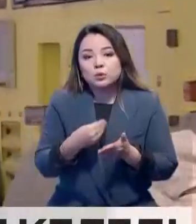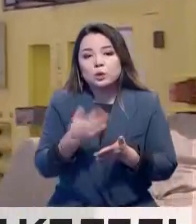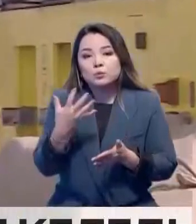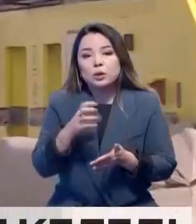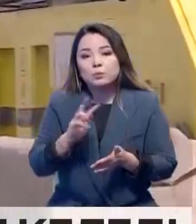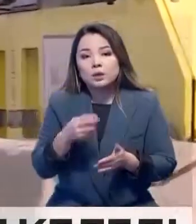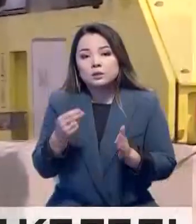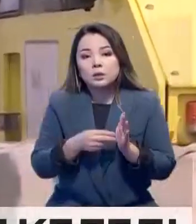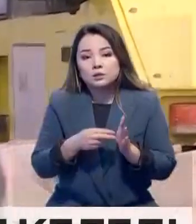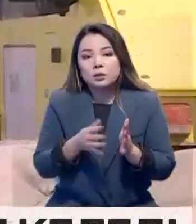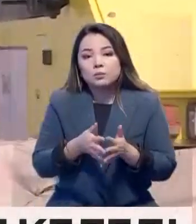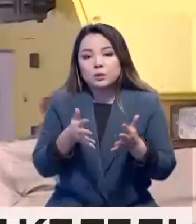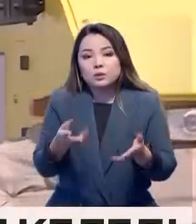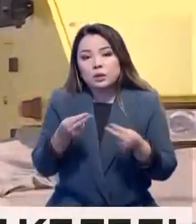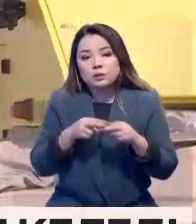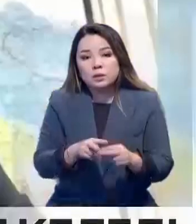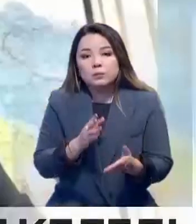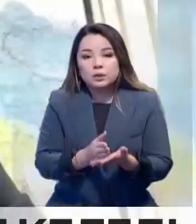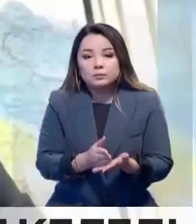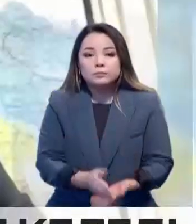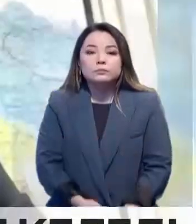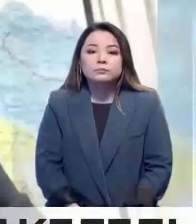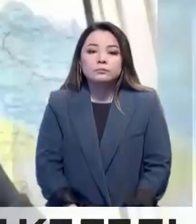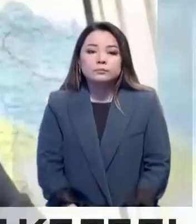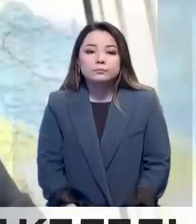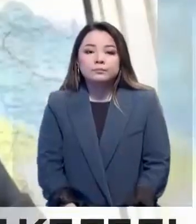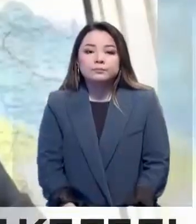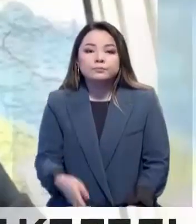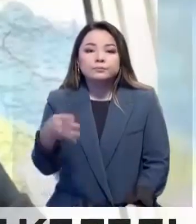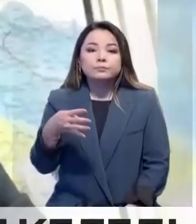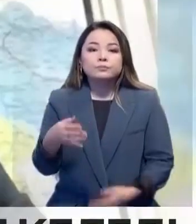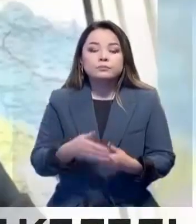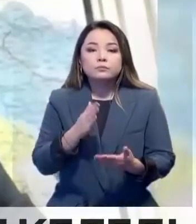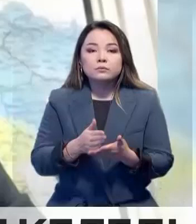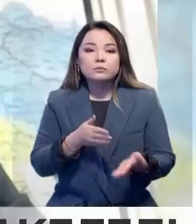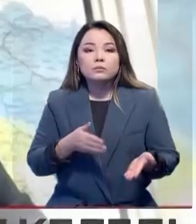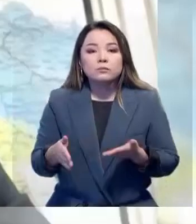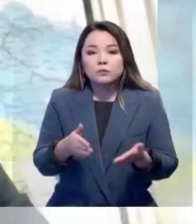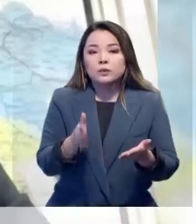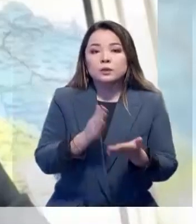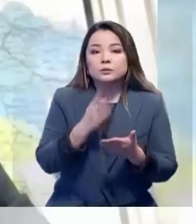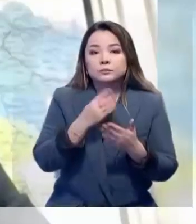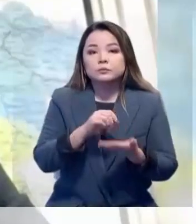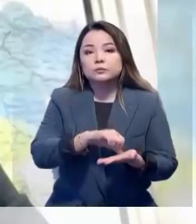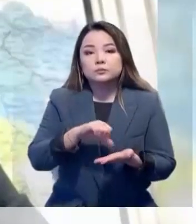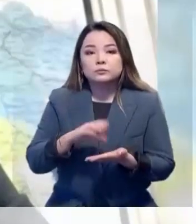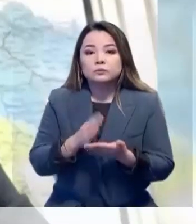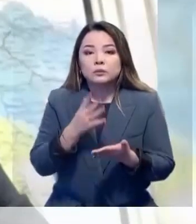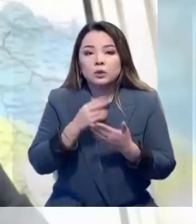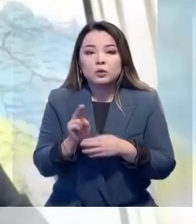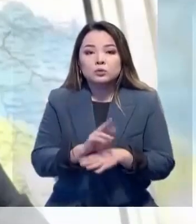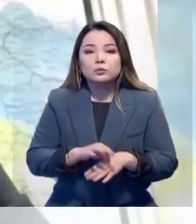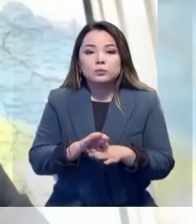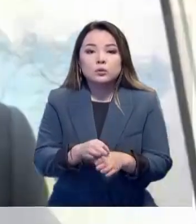500 миллиард теңгеден астам қаржы бөлінген. Жергілікті жолдарда да 4 мыңнан астам арыстам учаскеде жол жөндеу